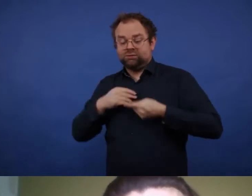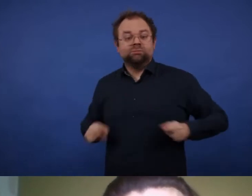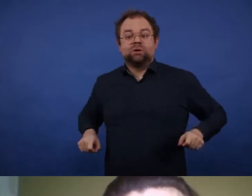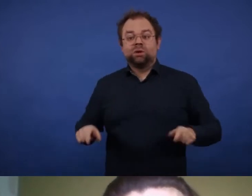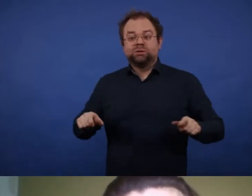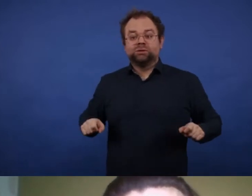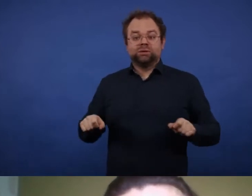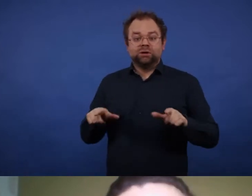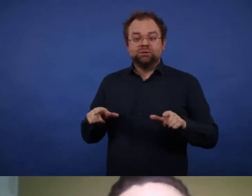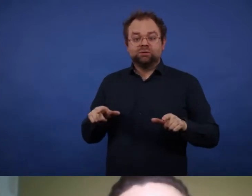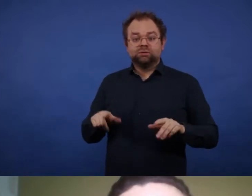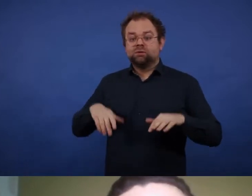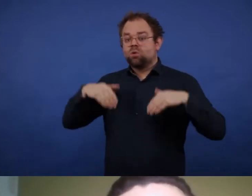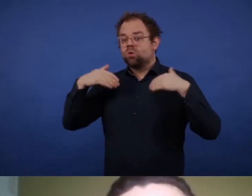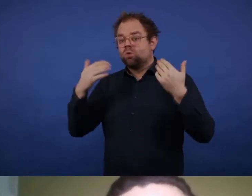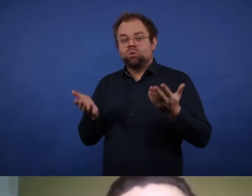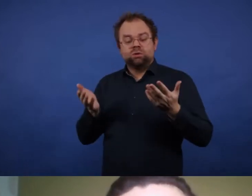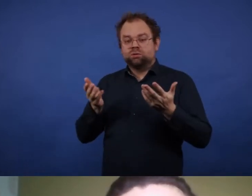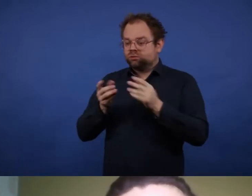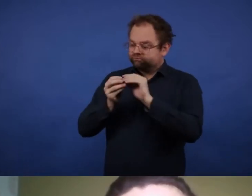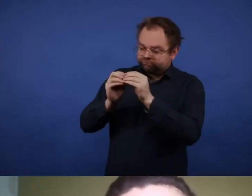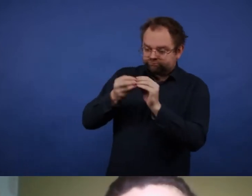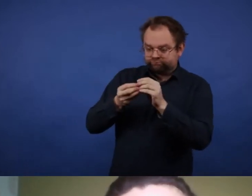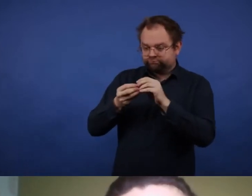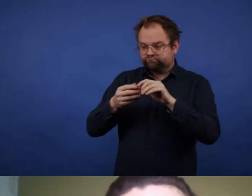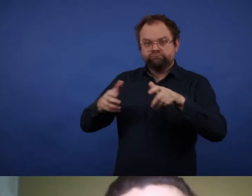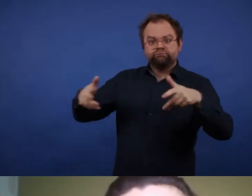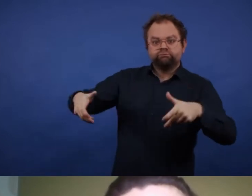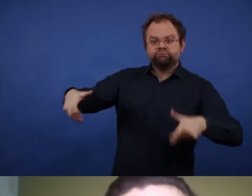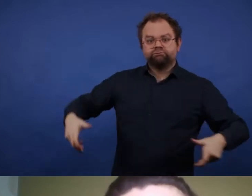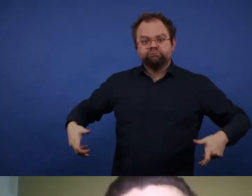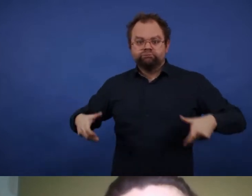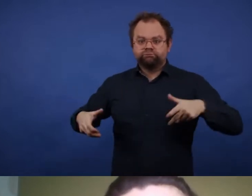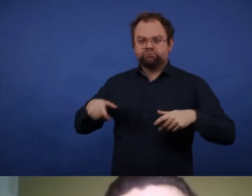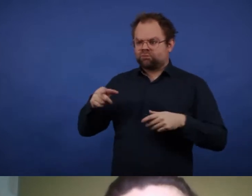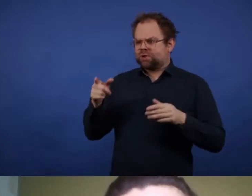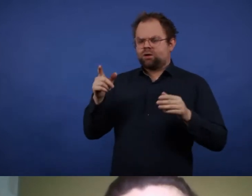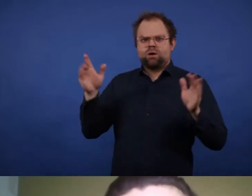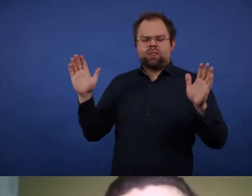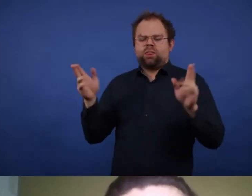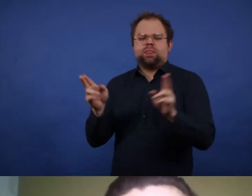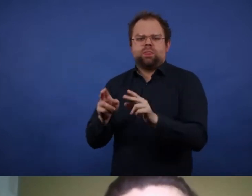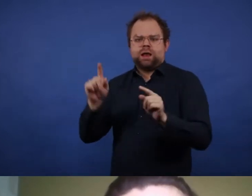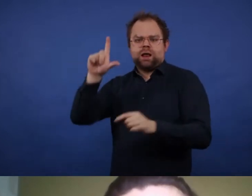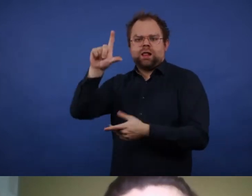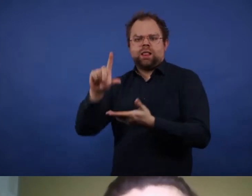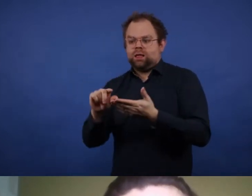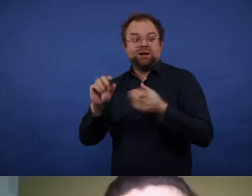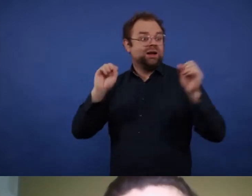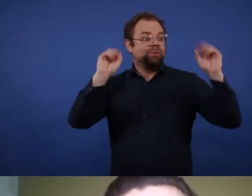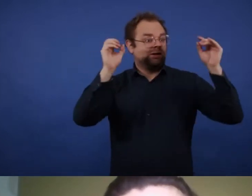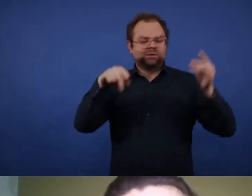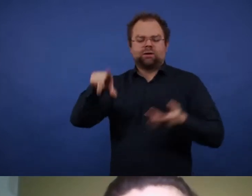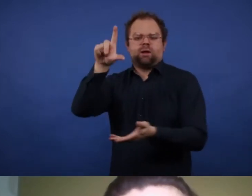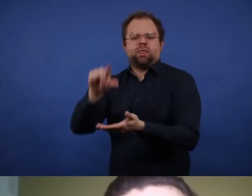rather rare and scarce in times of emergencies. ذوي إعاقة محتاج إعاقة حركية محتاج